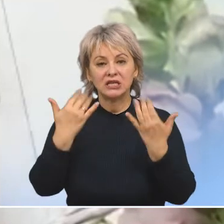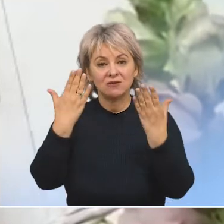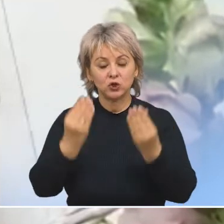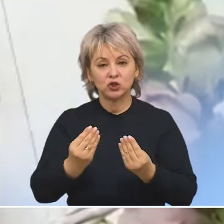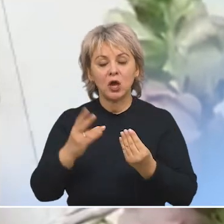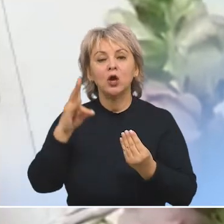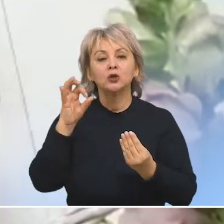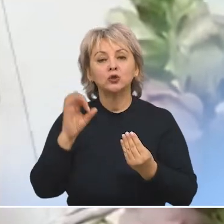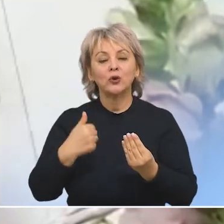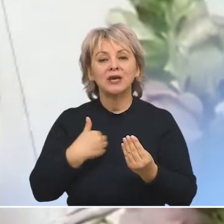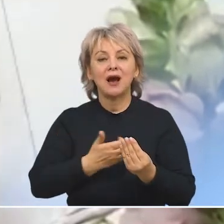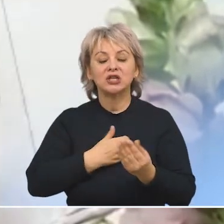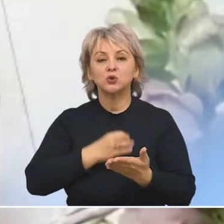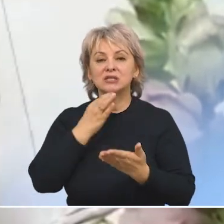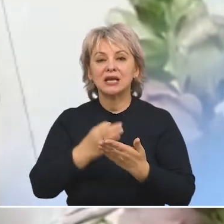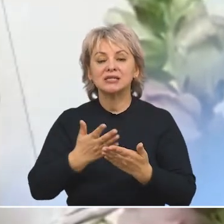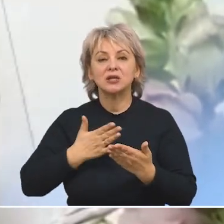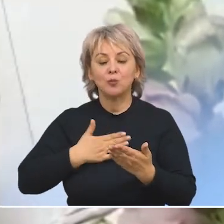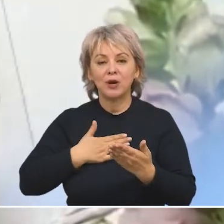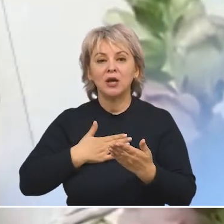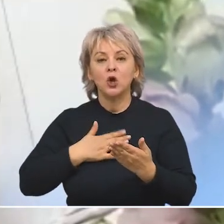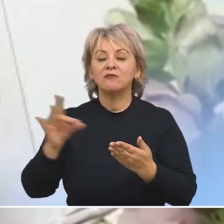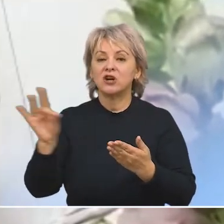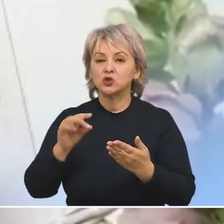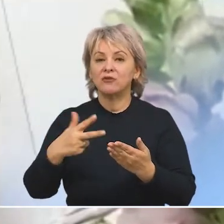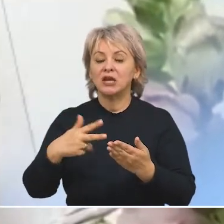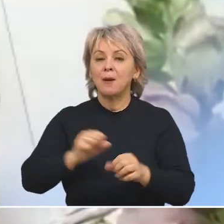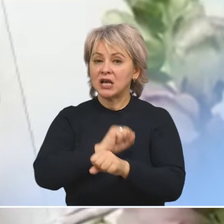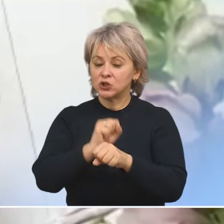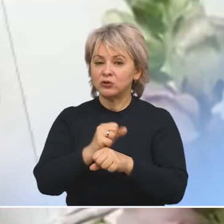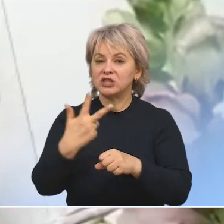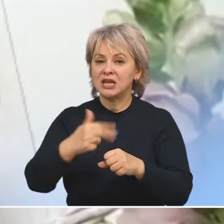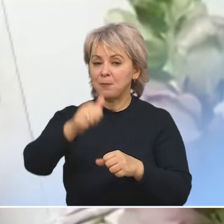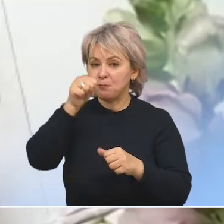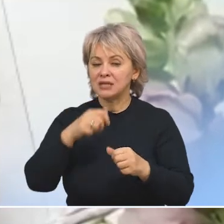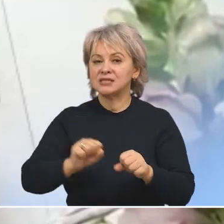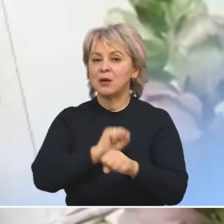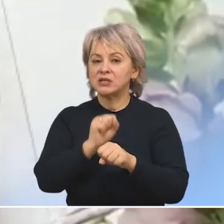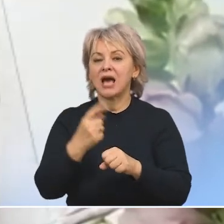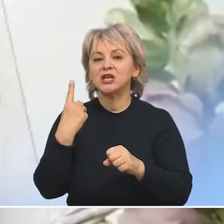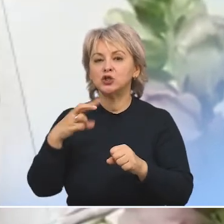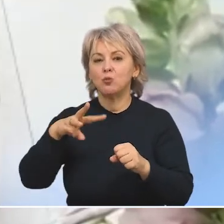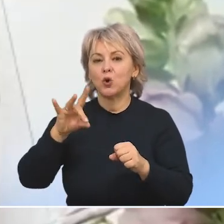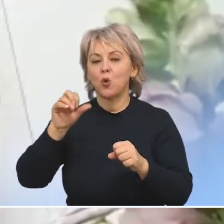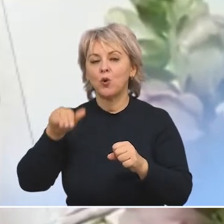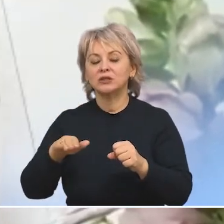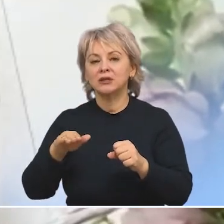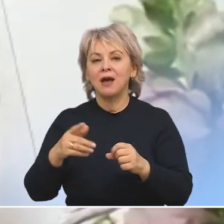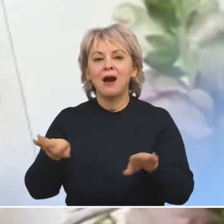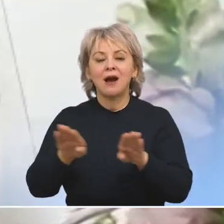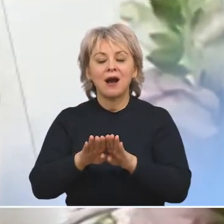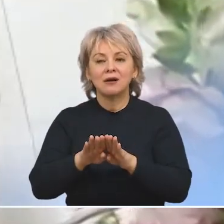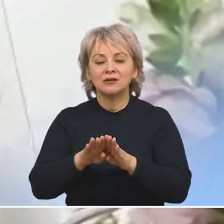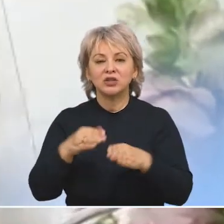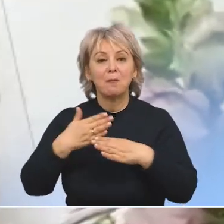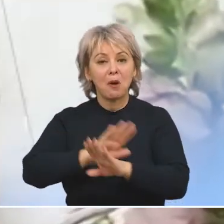на сегодняшний день. Но я хочу сказать, что мы-то в простое уже 3 месяца полностью закрыты. Нам один МРОТ – это, знаете, как